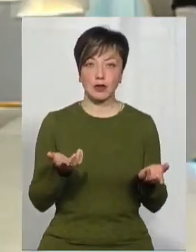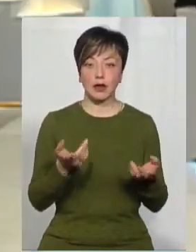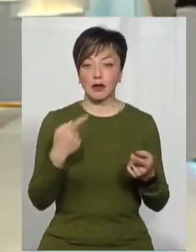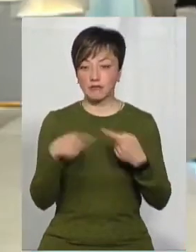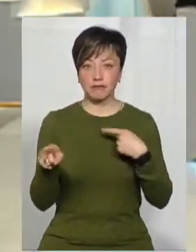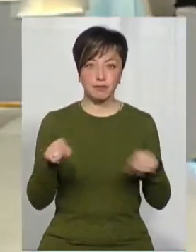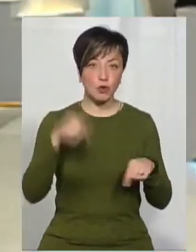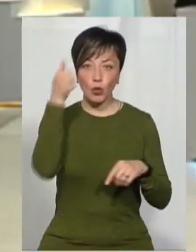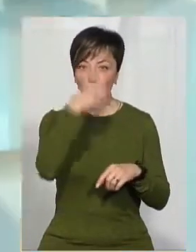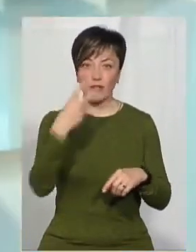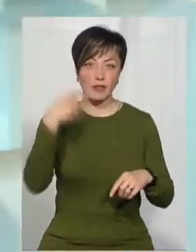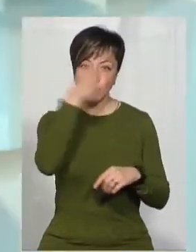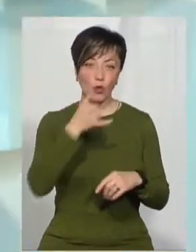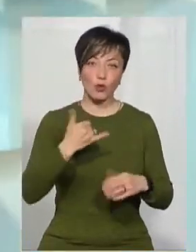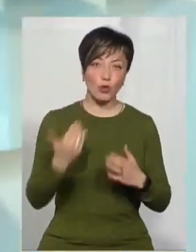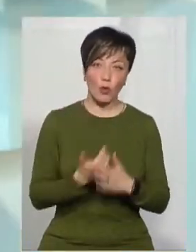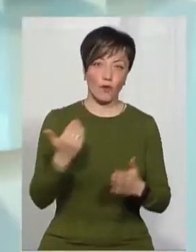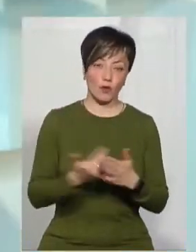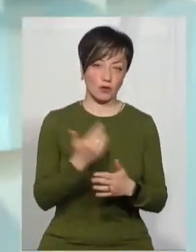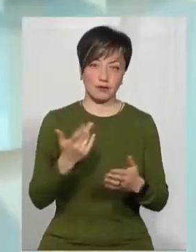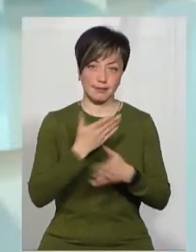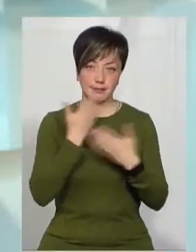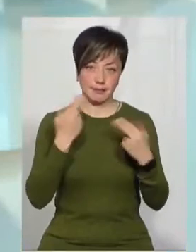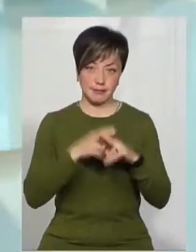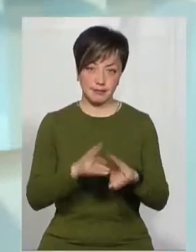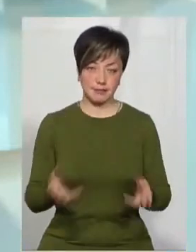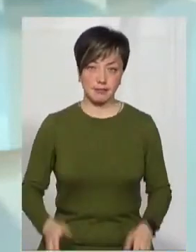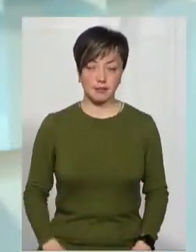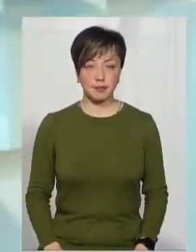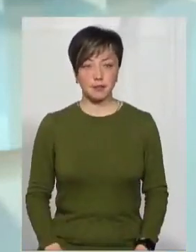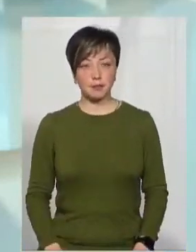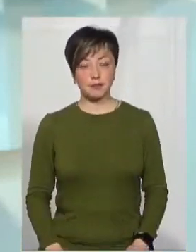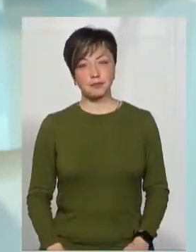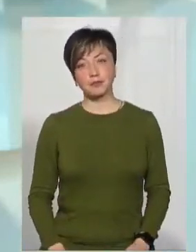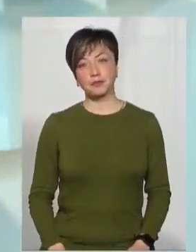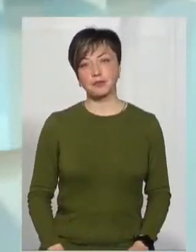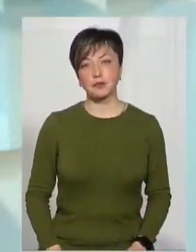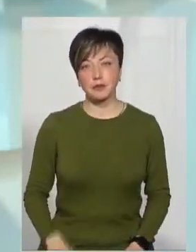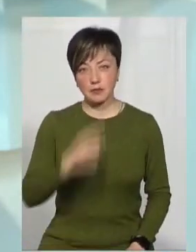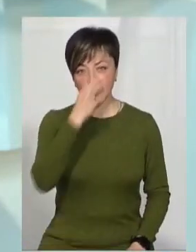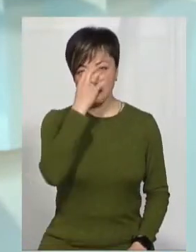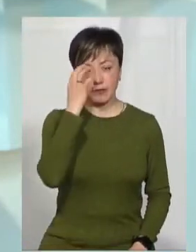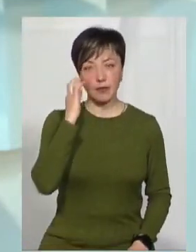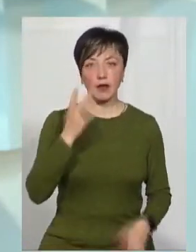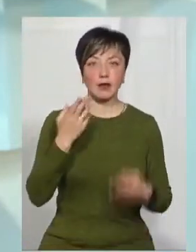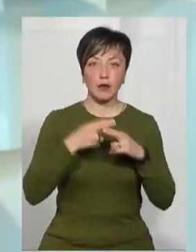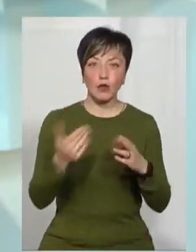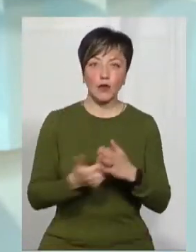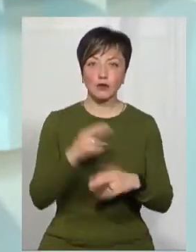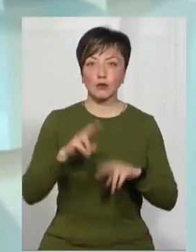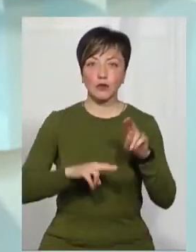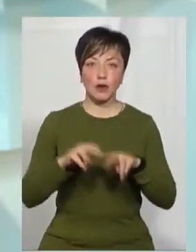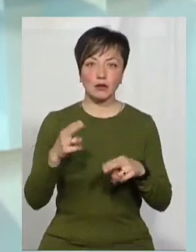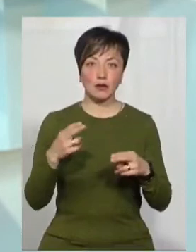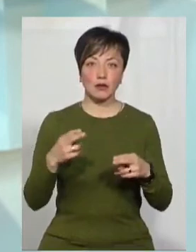що дійсно кардинально зараз... цього року, в 2020 році, в нас, якби, ми використовуємо якісь технології, які там, по-перше, там дозволять, якби,